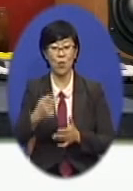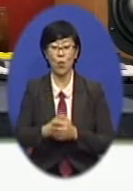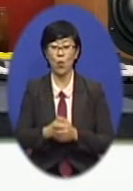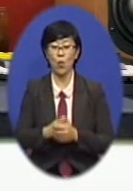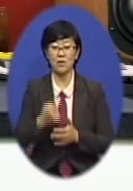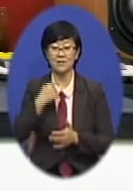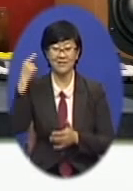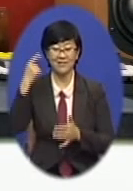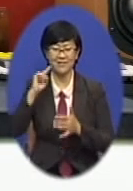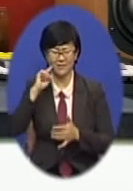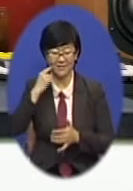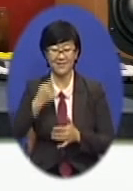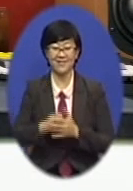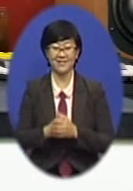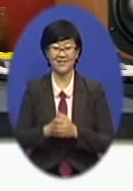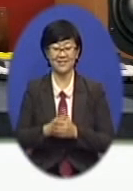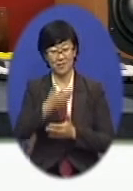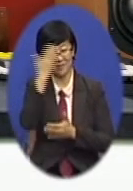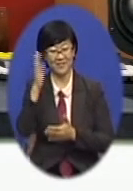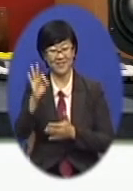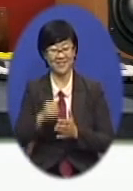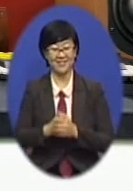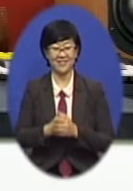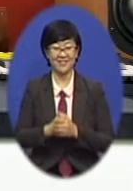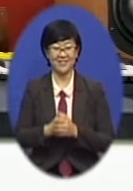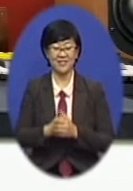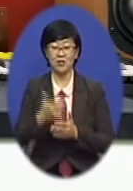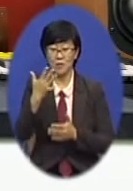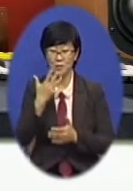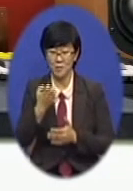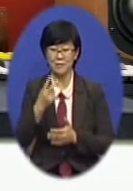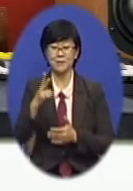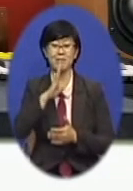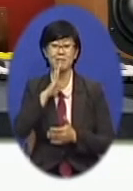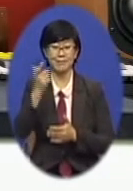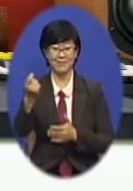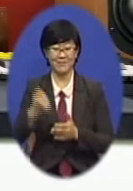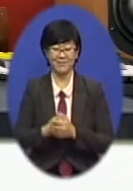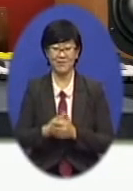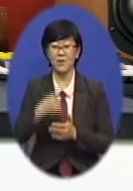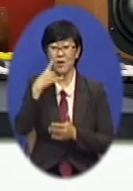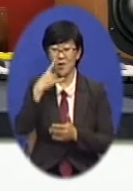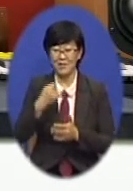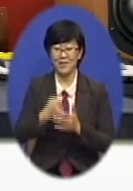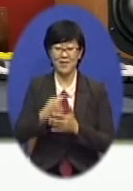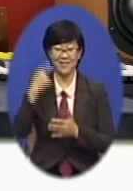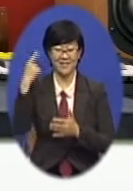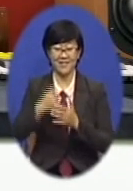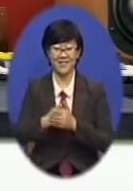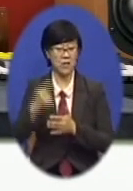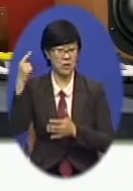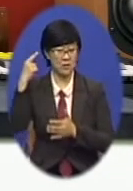근데 목소리가 왜 이렇게 이쁘세요? 뭐, 늙어서요. 80둘인데요. 80둘인데요, 어머니 목소리가. 아니, 근데